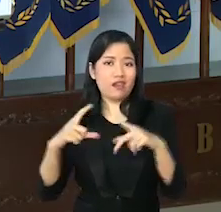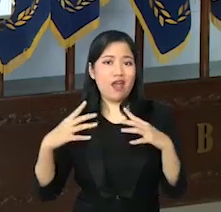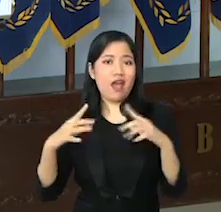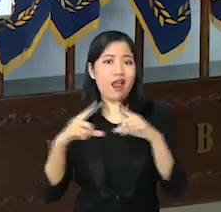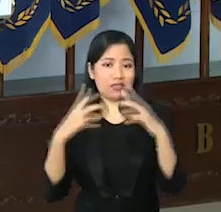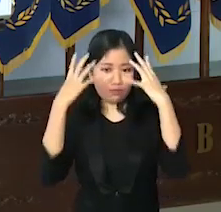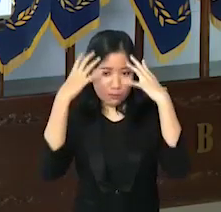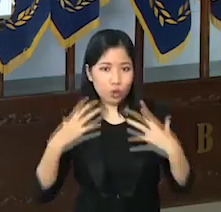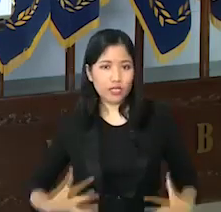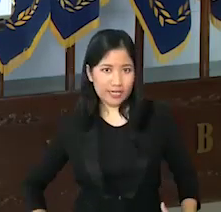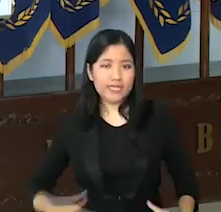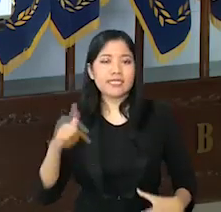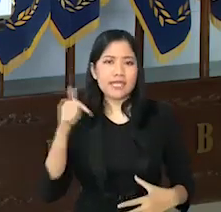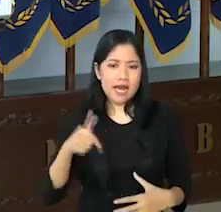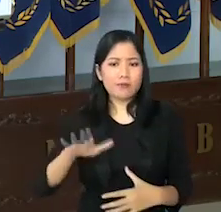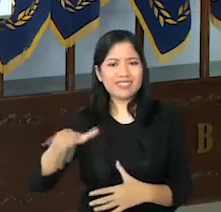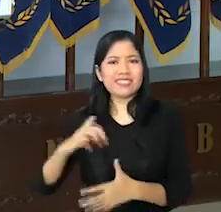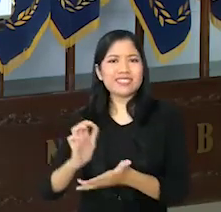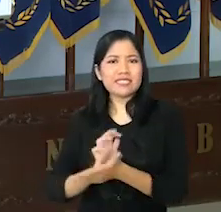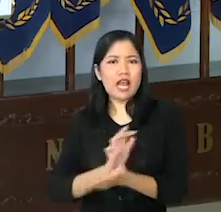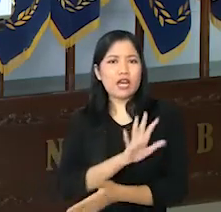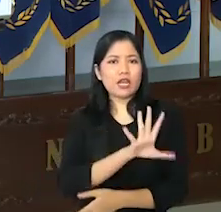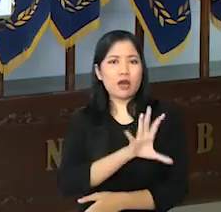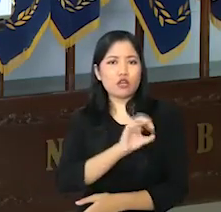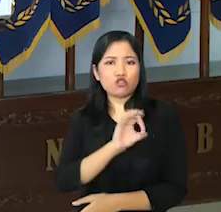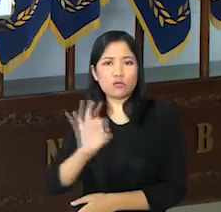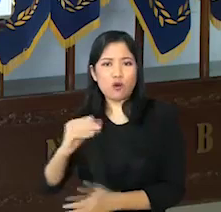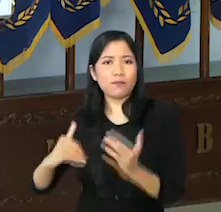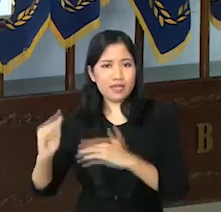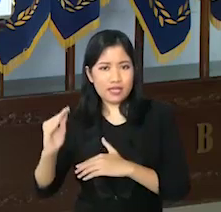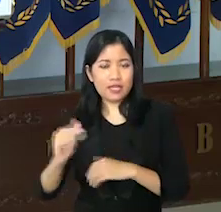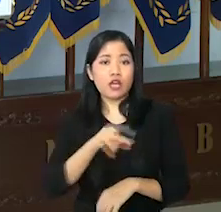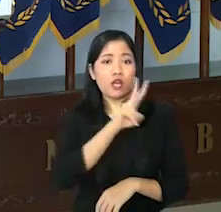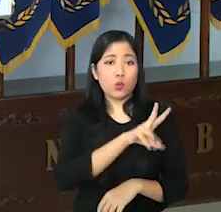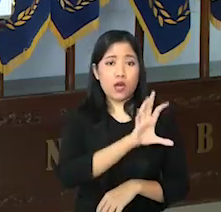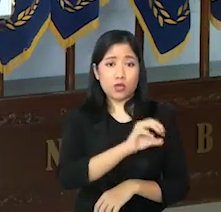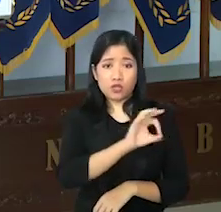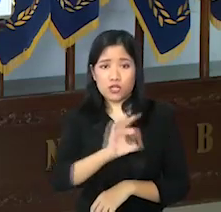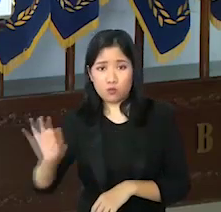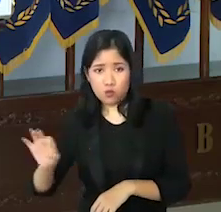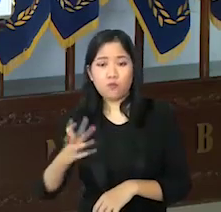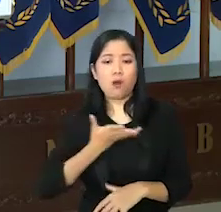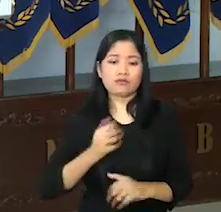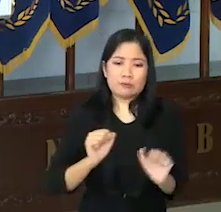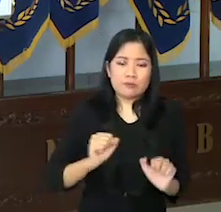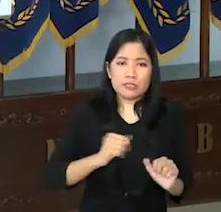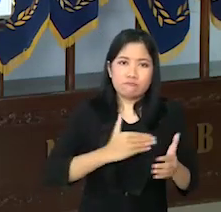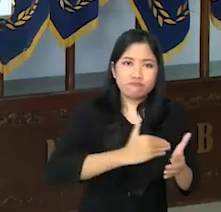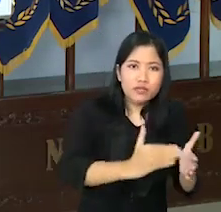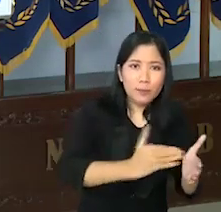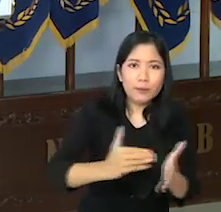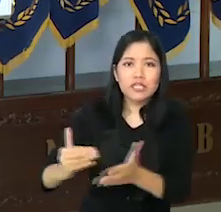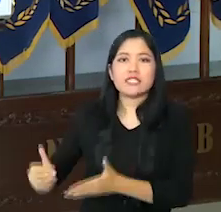tersisa lebih dari 500.000 200.000 segera kita distribusikan hari